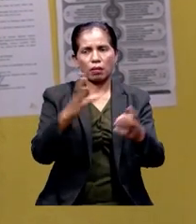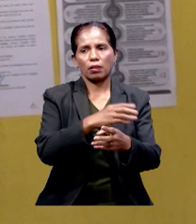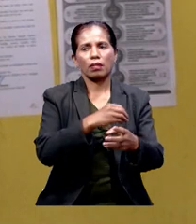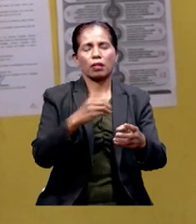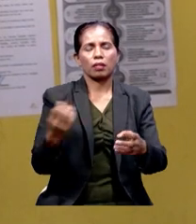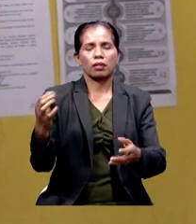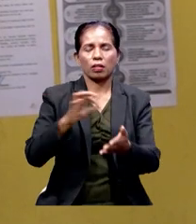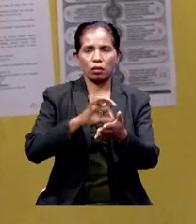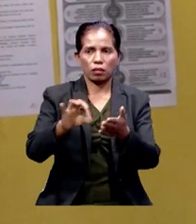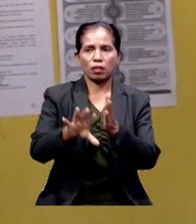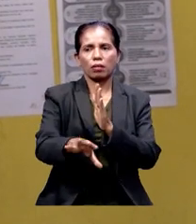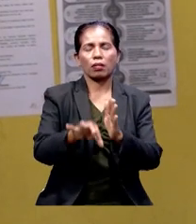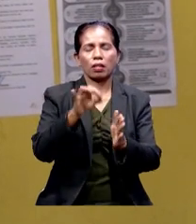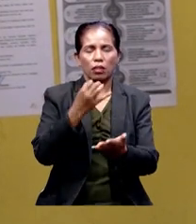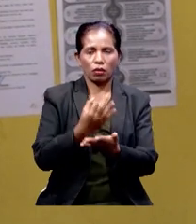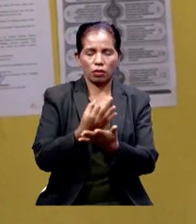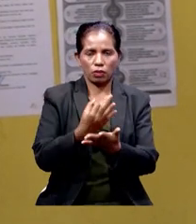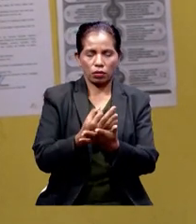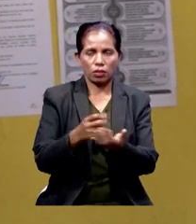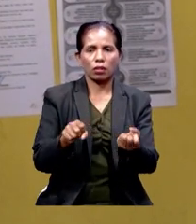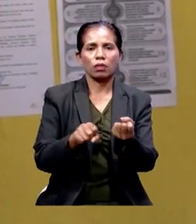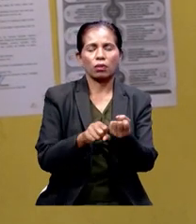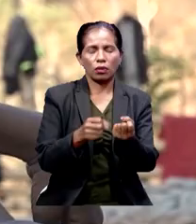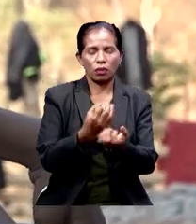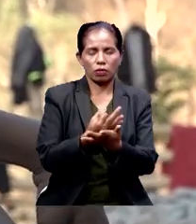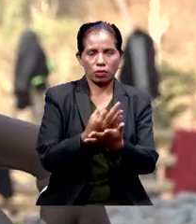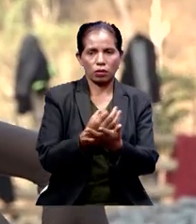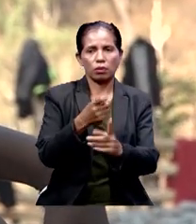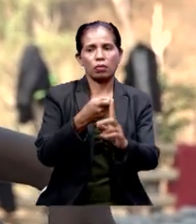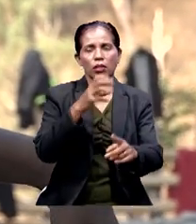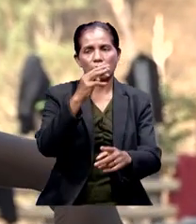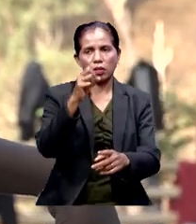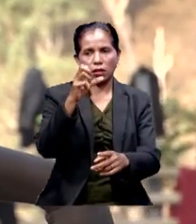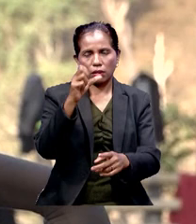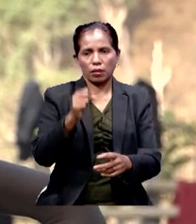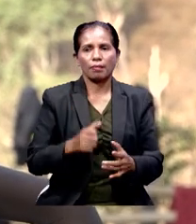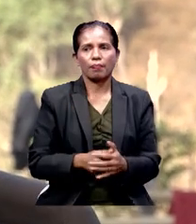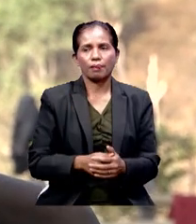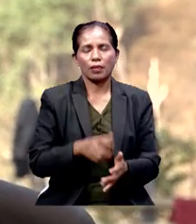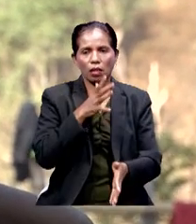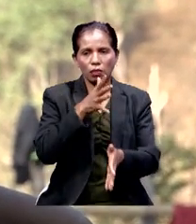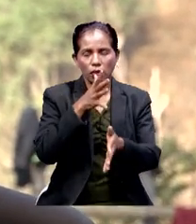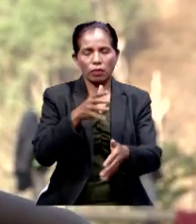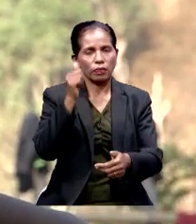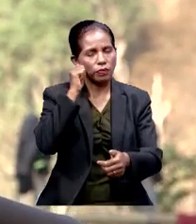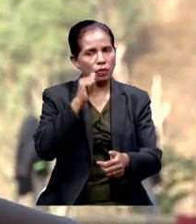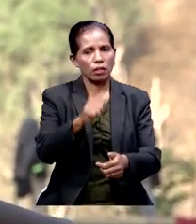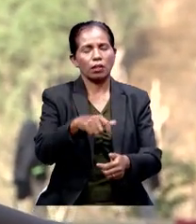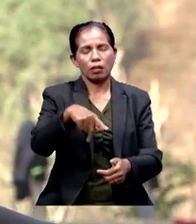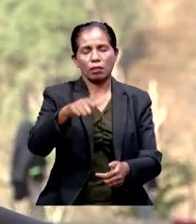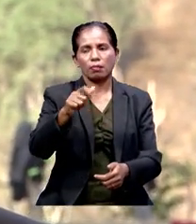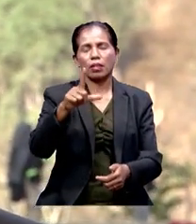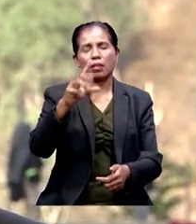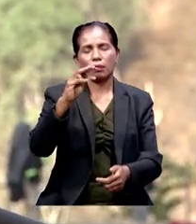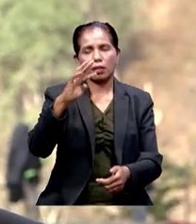sira prinsip atau hitan subsidi apui rumah si MSS. Durante ne abofeto Palmira Benevides hakarak atu